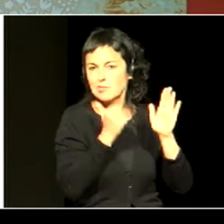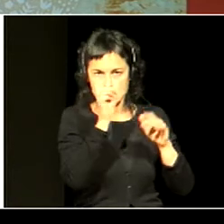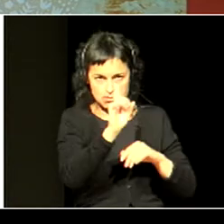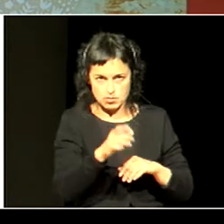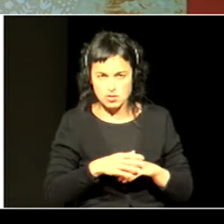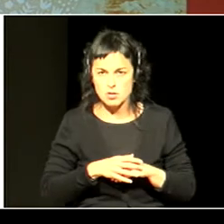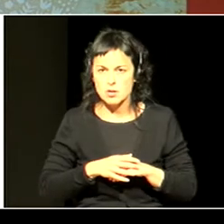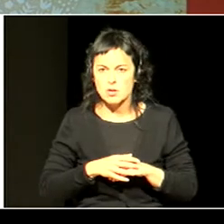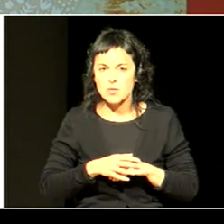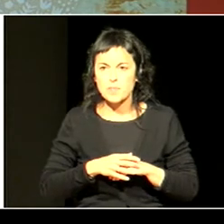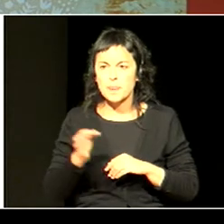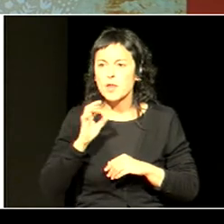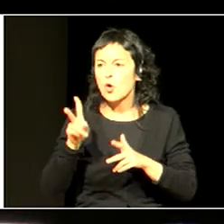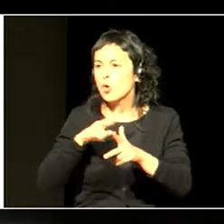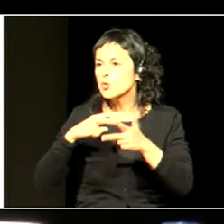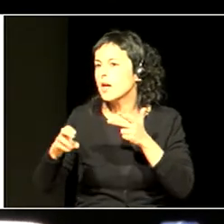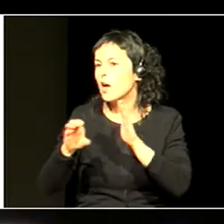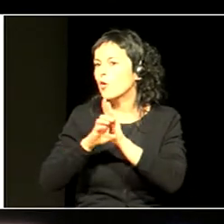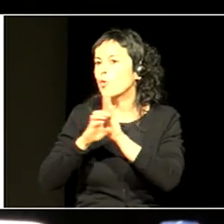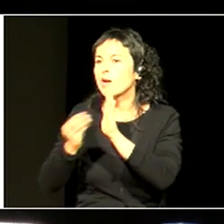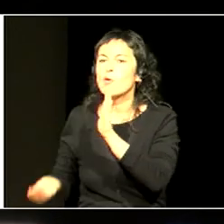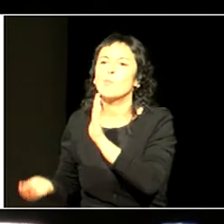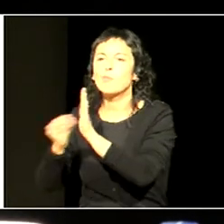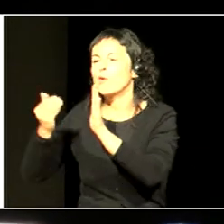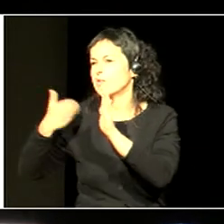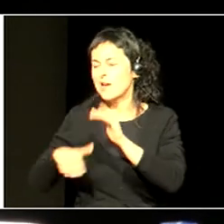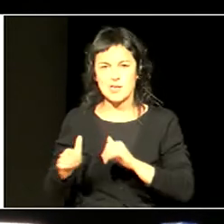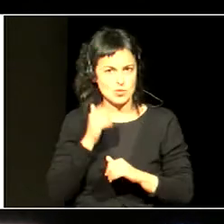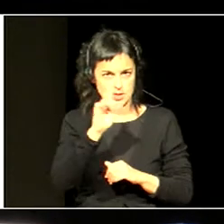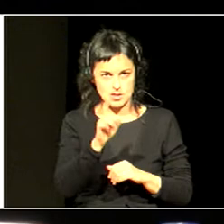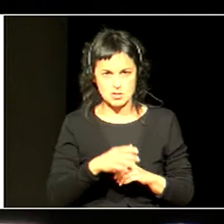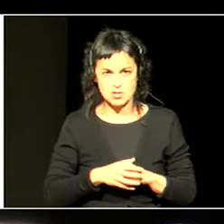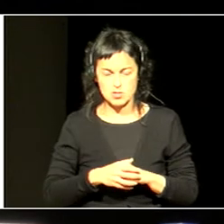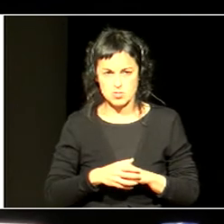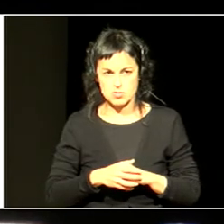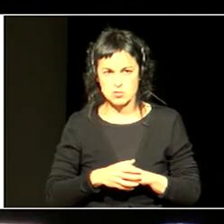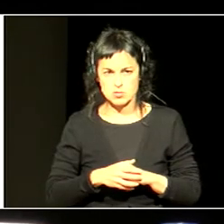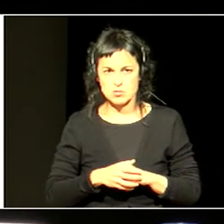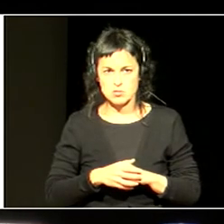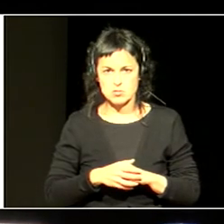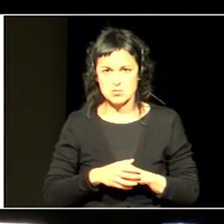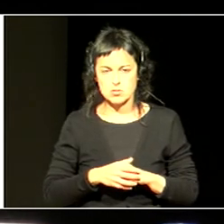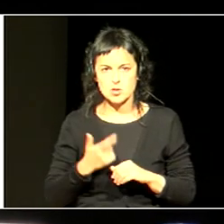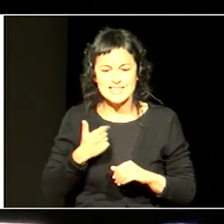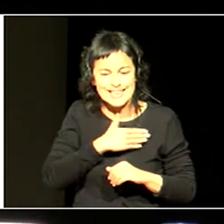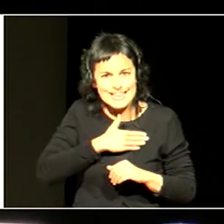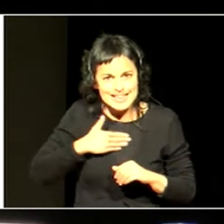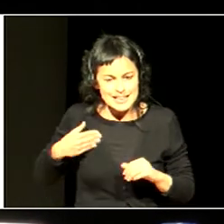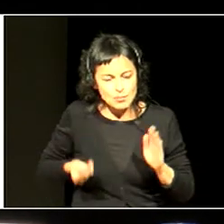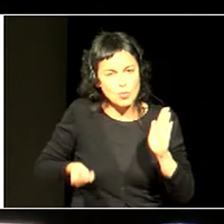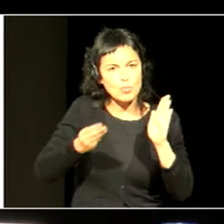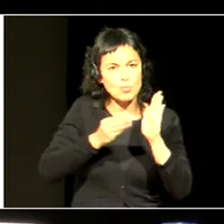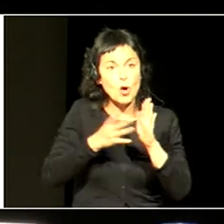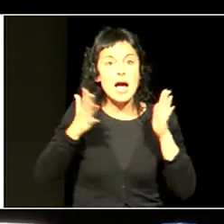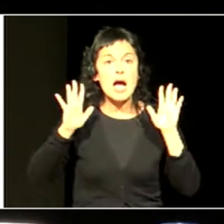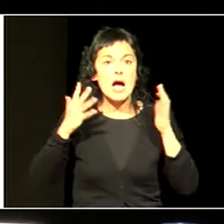kasualidadia euskara kurrikulunean txertatut egotia. Nun txertatzen dira honako gauzak, ez da? Gure ustez, zeharka egon arren